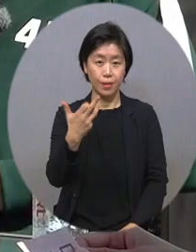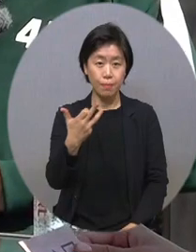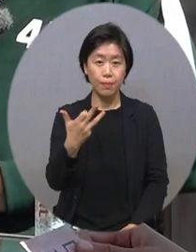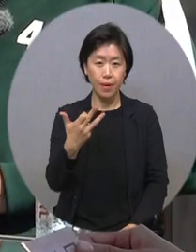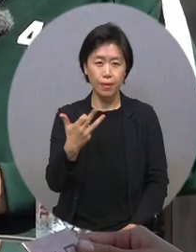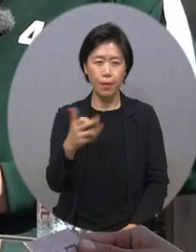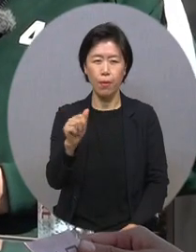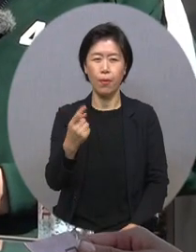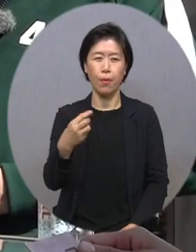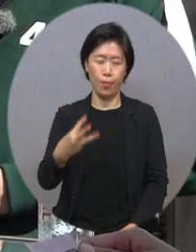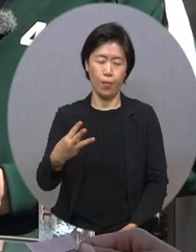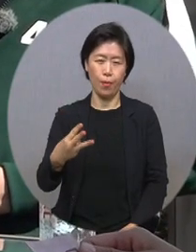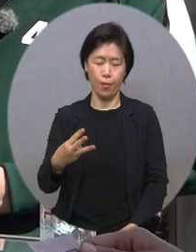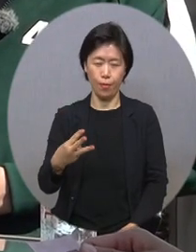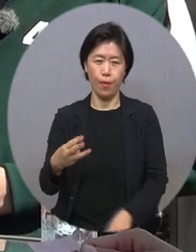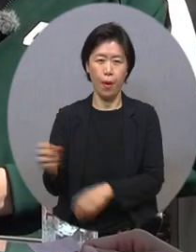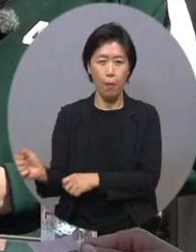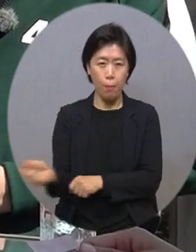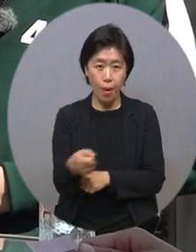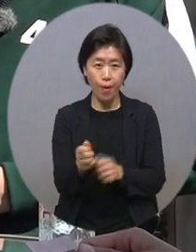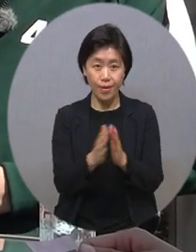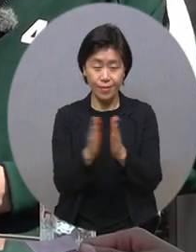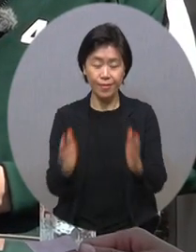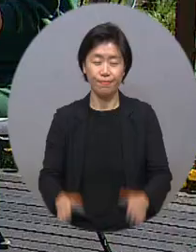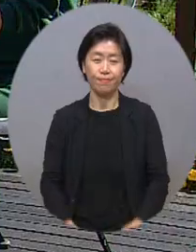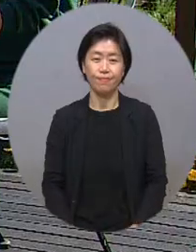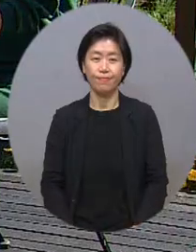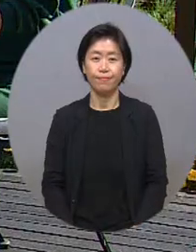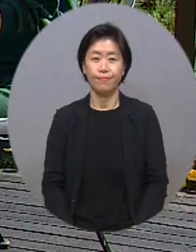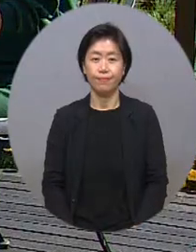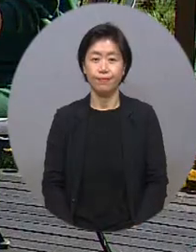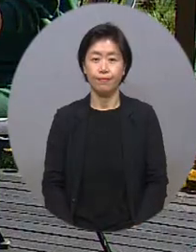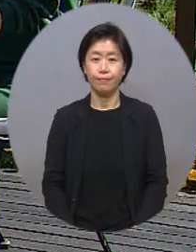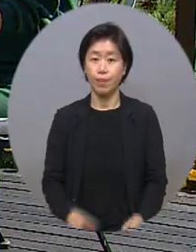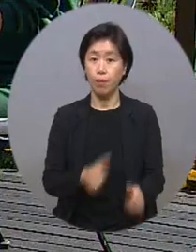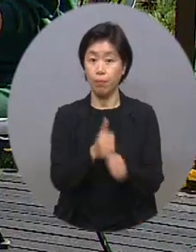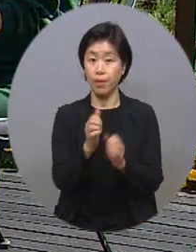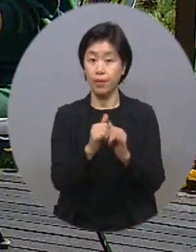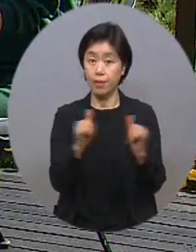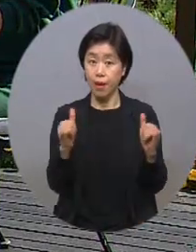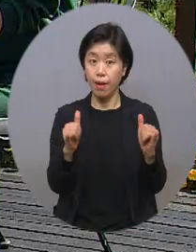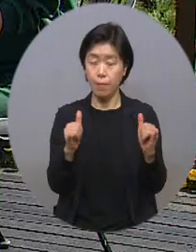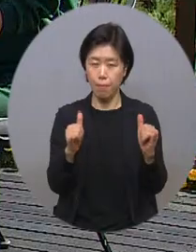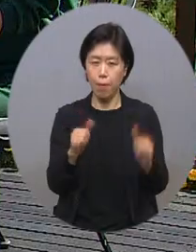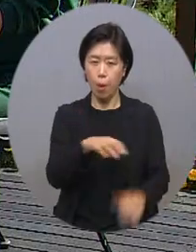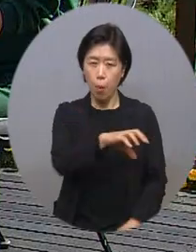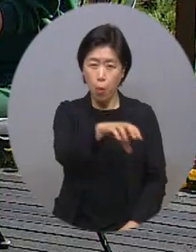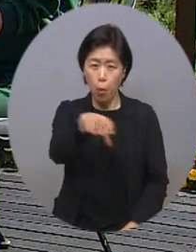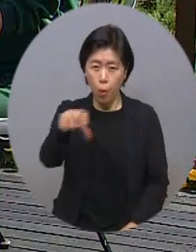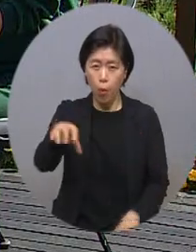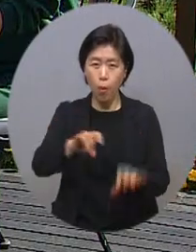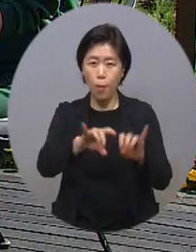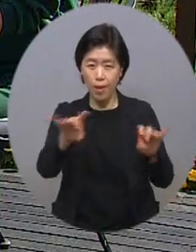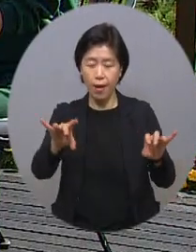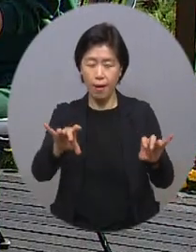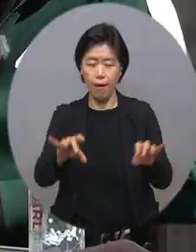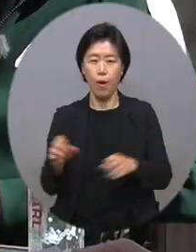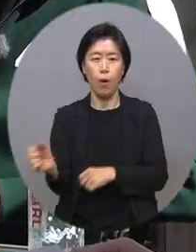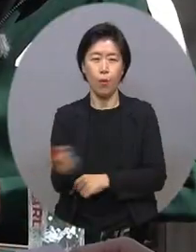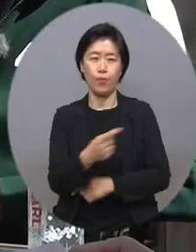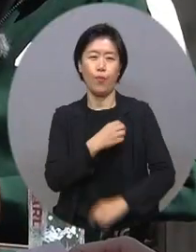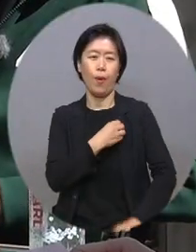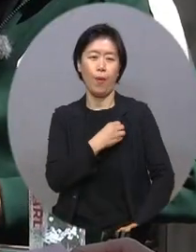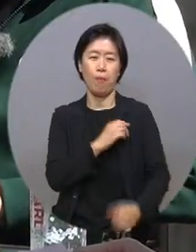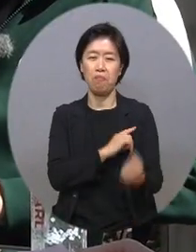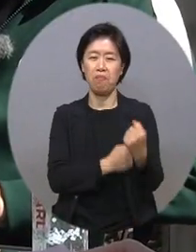통해 골프 오징어 게임을 하시게 됩니다. 이기시는 분은 매 홀마다 골프장 회원권을 받으시게 됩니다.